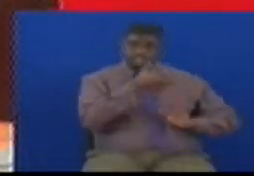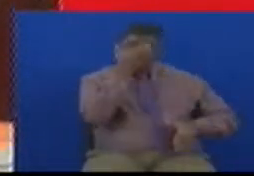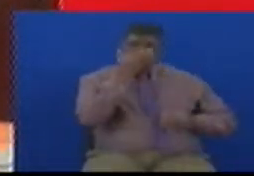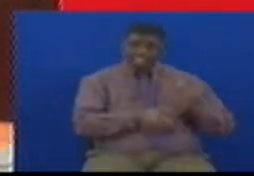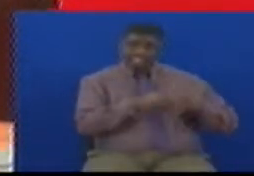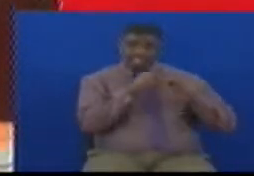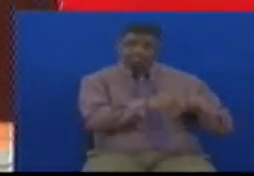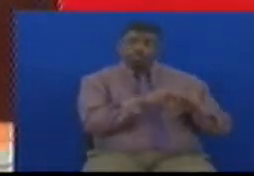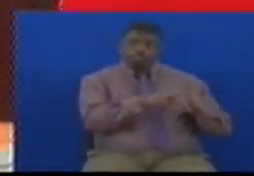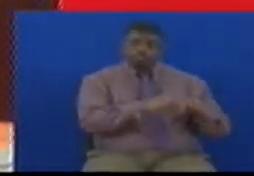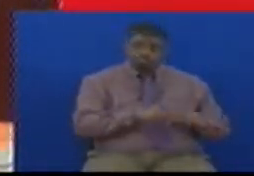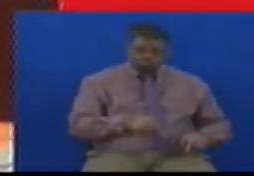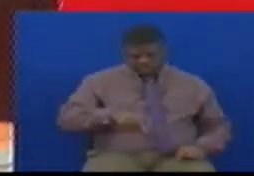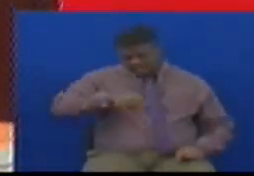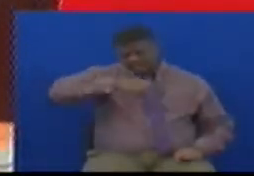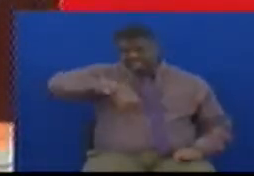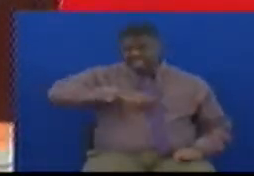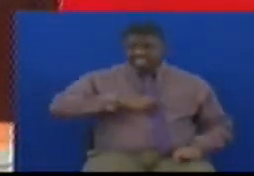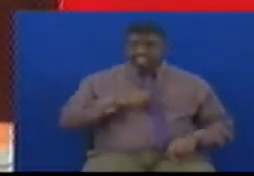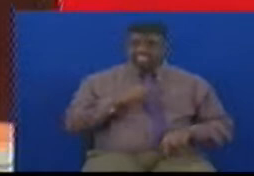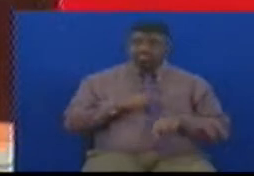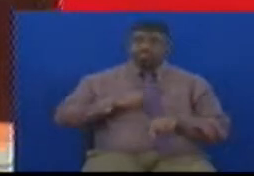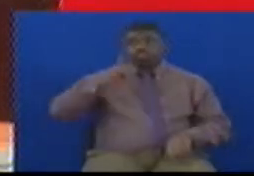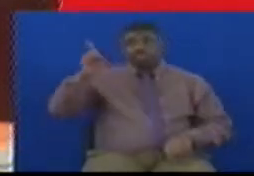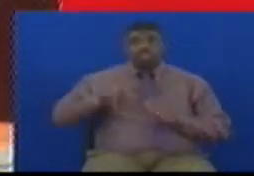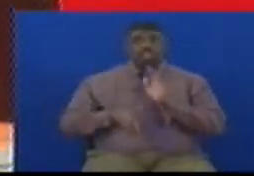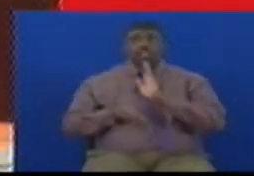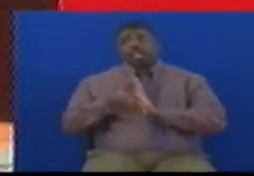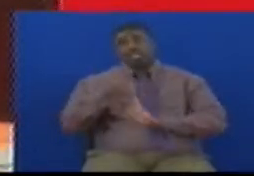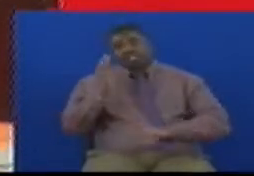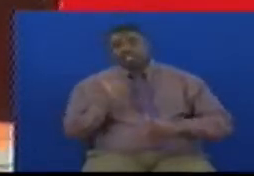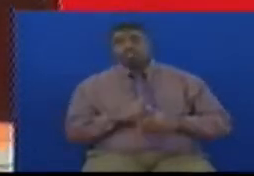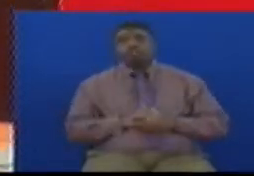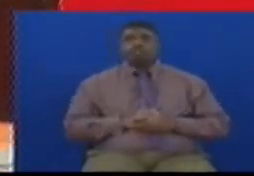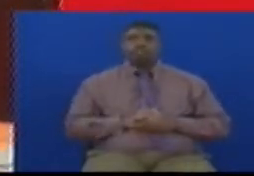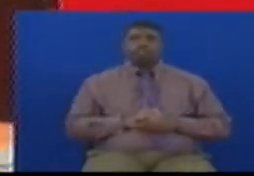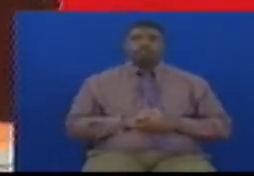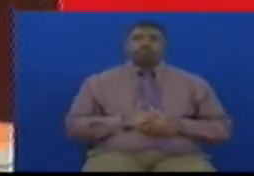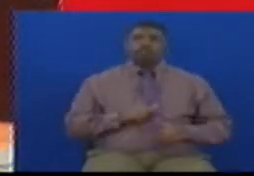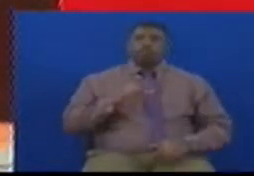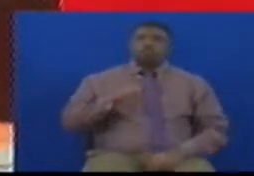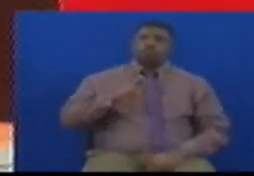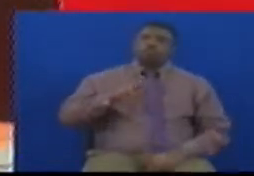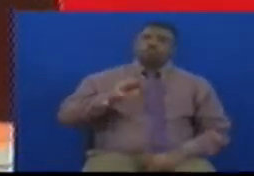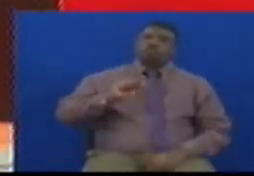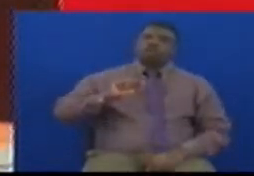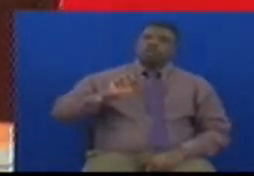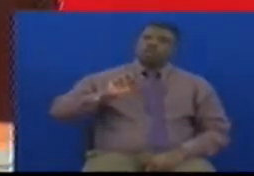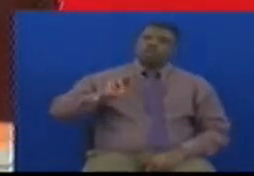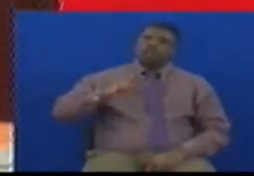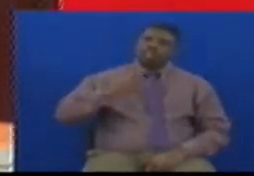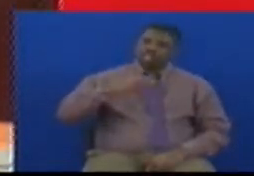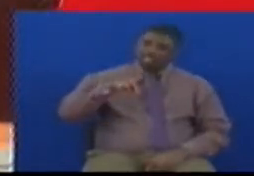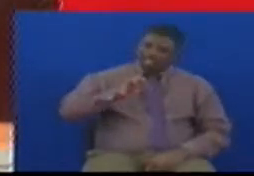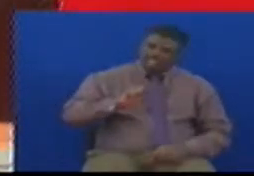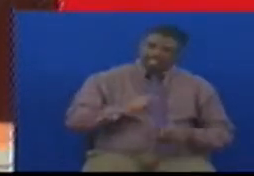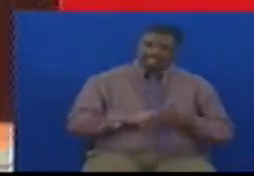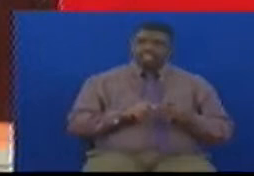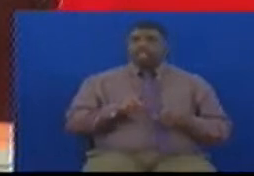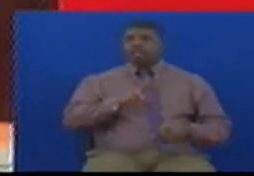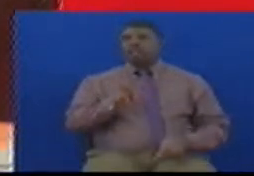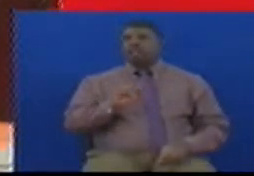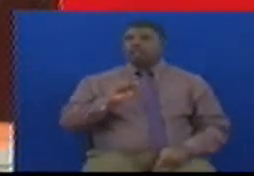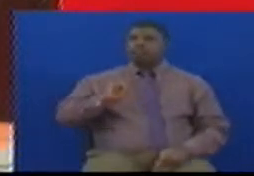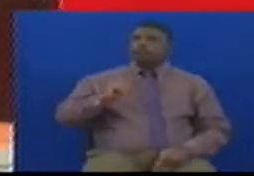hapo hapo. Sisi wakati huo alianza Mheshimiwa Lakatare kuongoza ikambi, akaja Ahmad Rashidi, tulikuwa tunashirikiana na